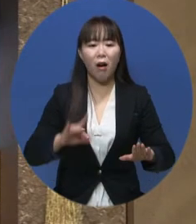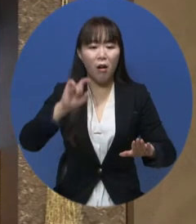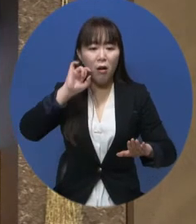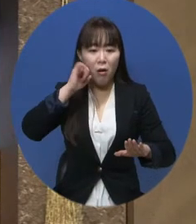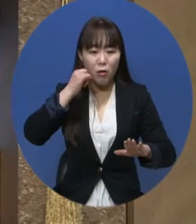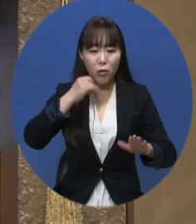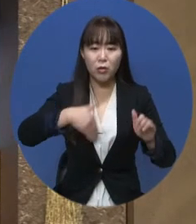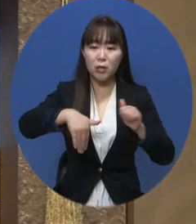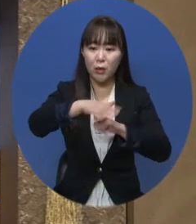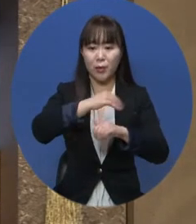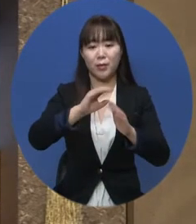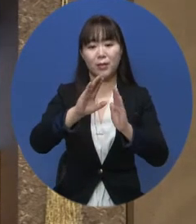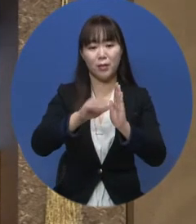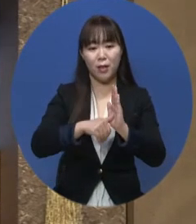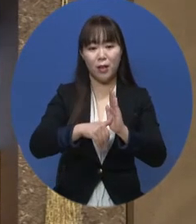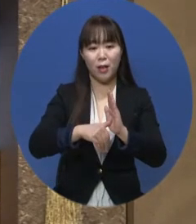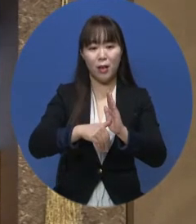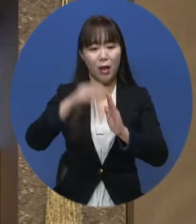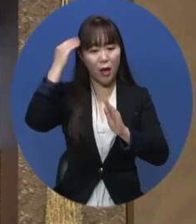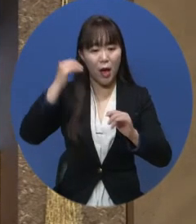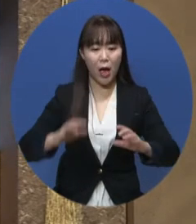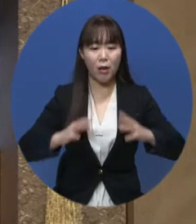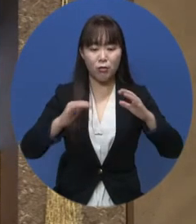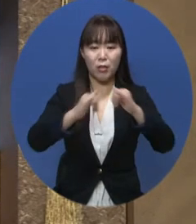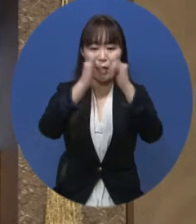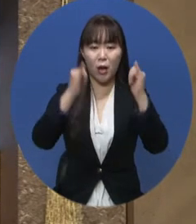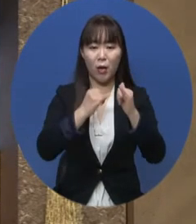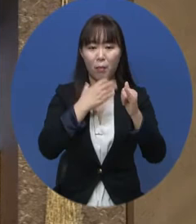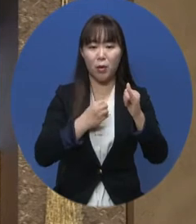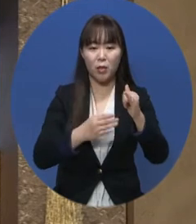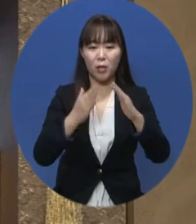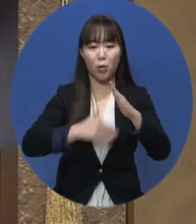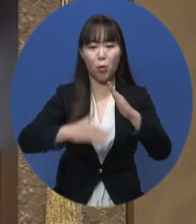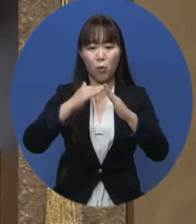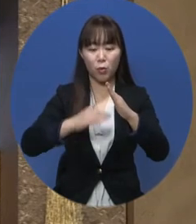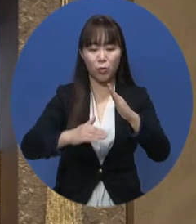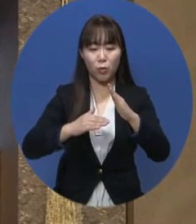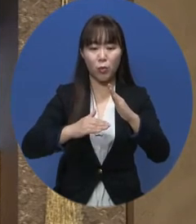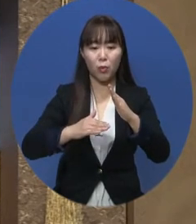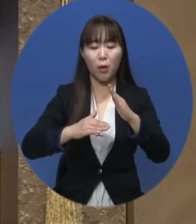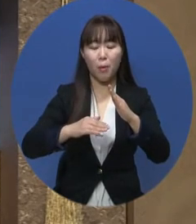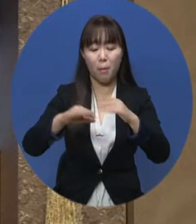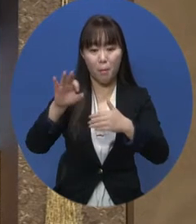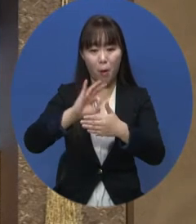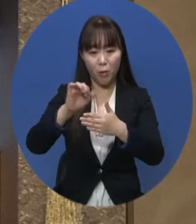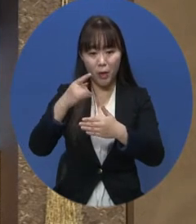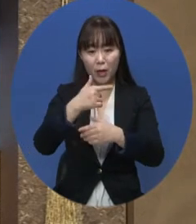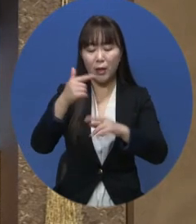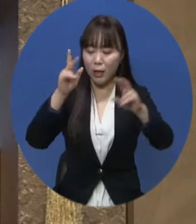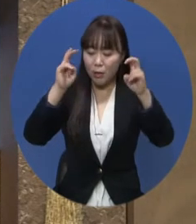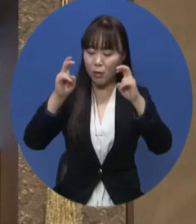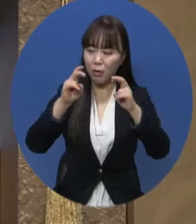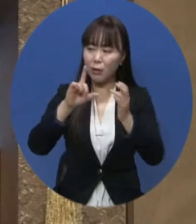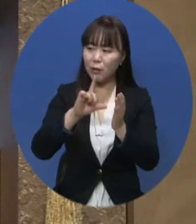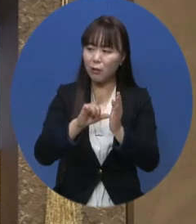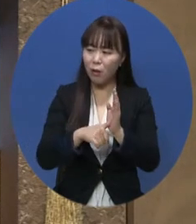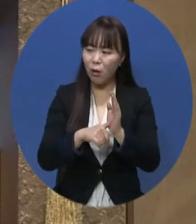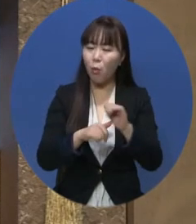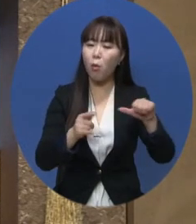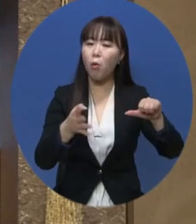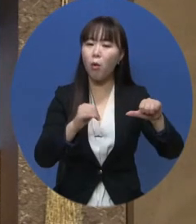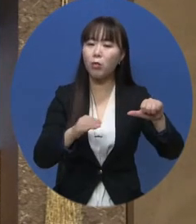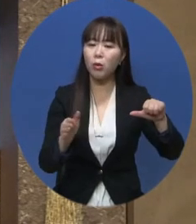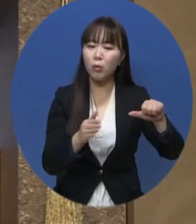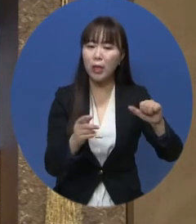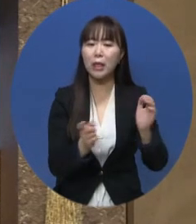있었을 때 우리 한국사회복지공동모금회와 대기업에서 그 당시에 한 5억 원 정도의